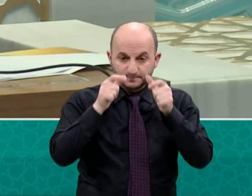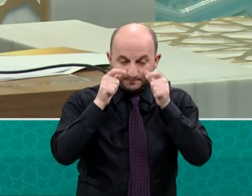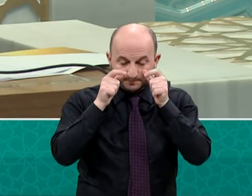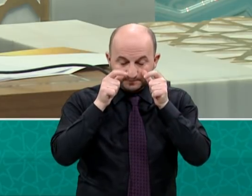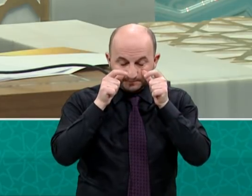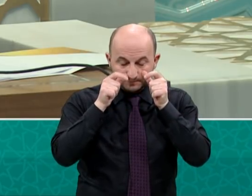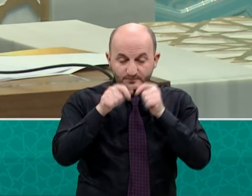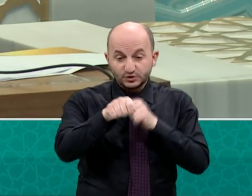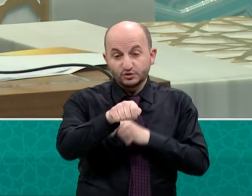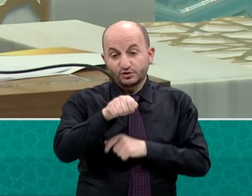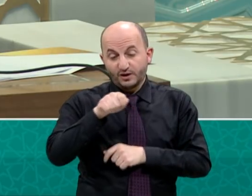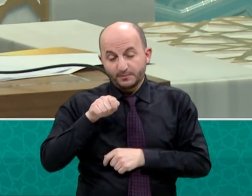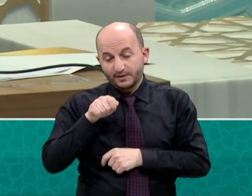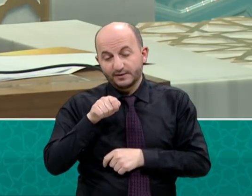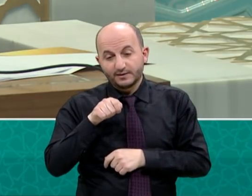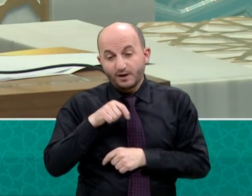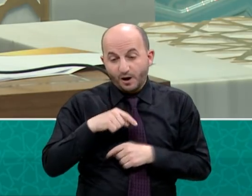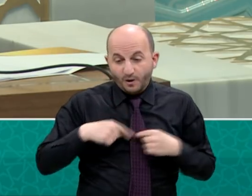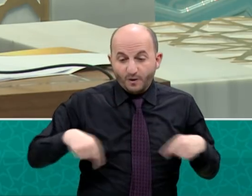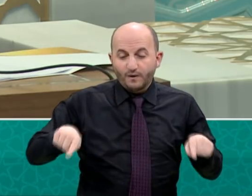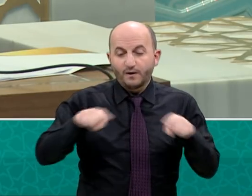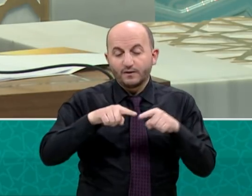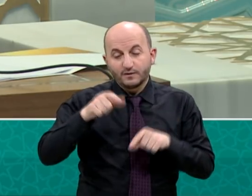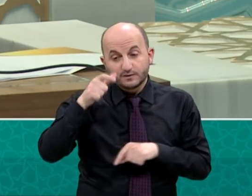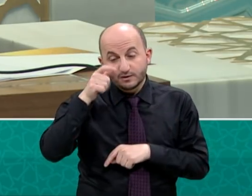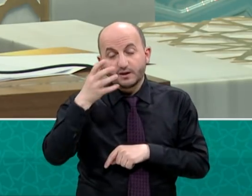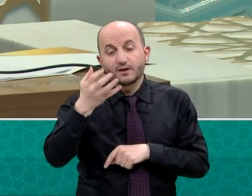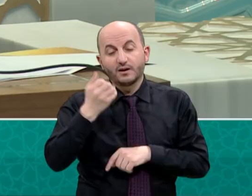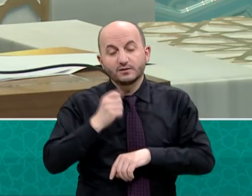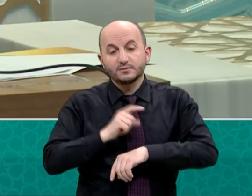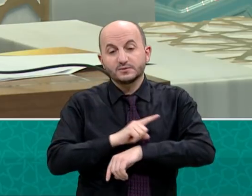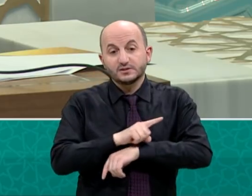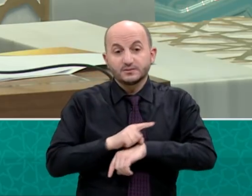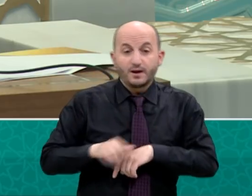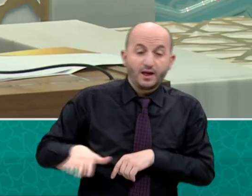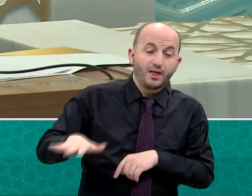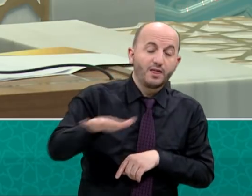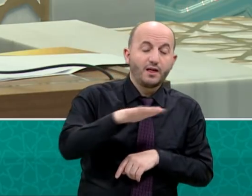dikkatlerimizi celbettiği o alanları da dikkate aldığımızda genel itibariyle